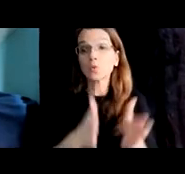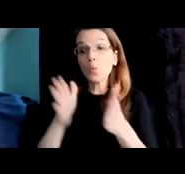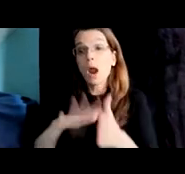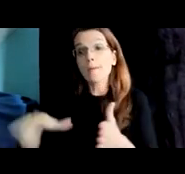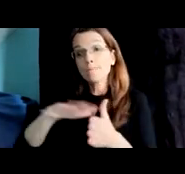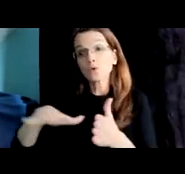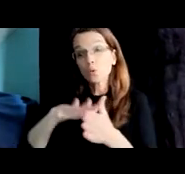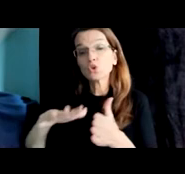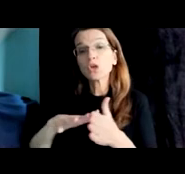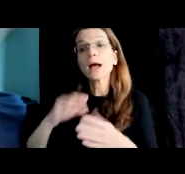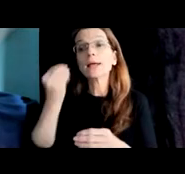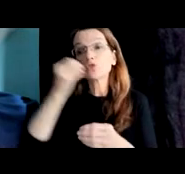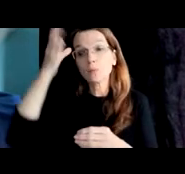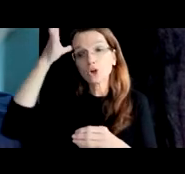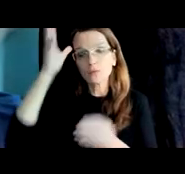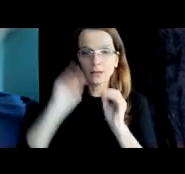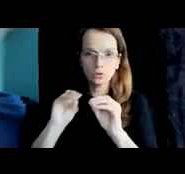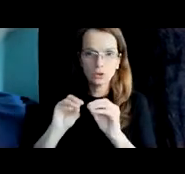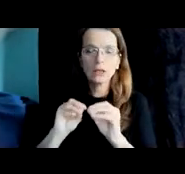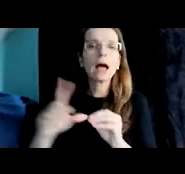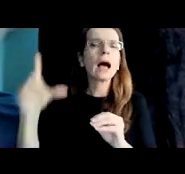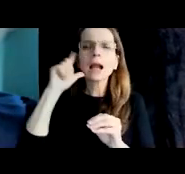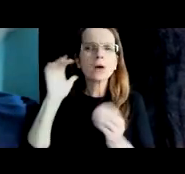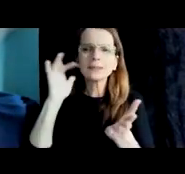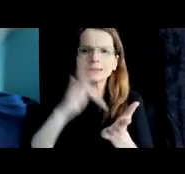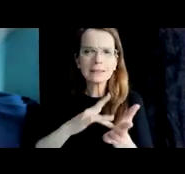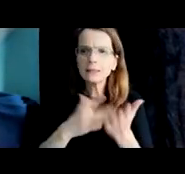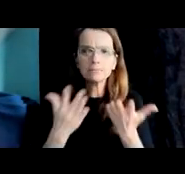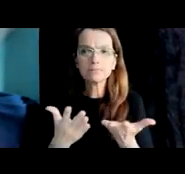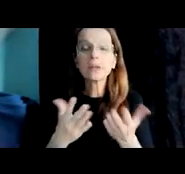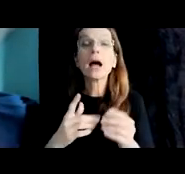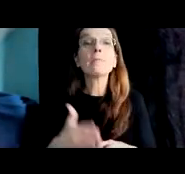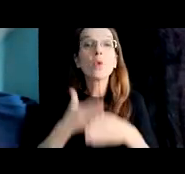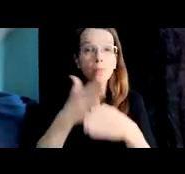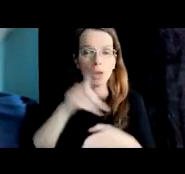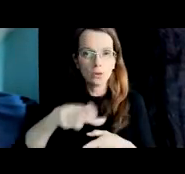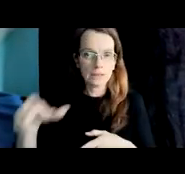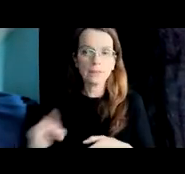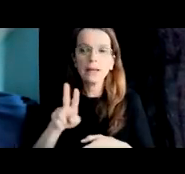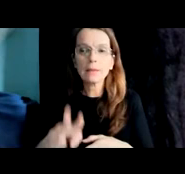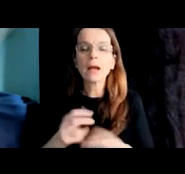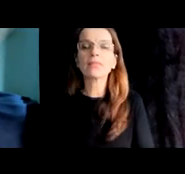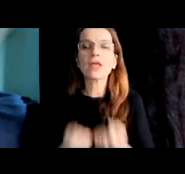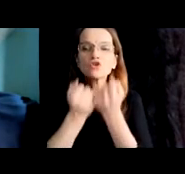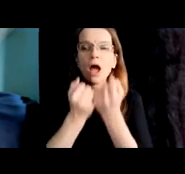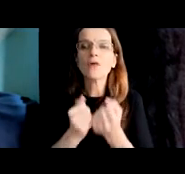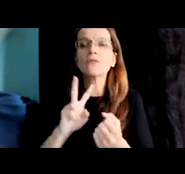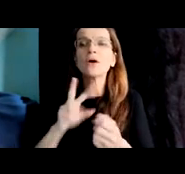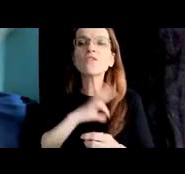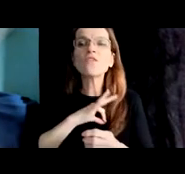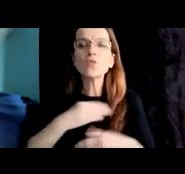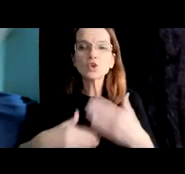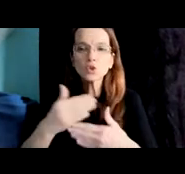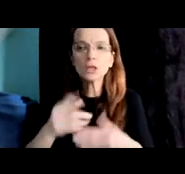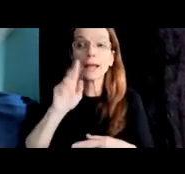učenja. V izhodišču pa je glavni cilj pomagati osebam s funkcionalnimi težavami in motnjami,